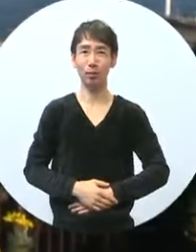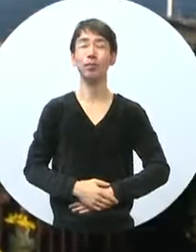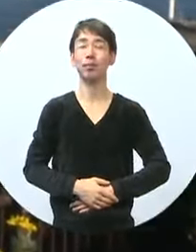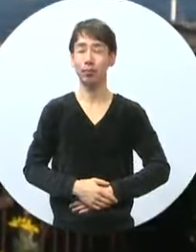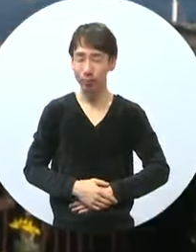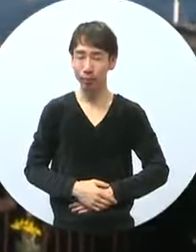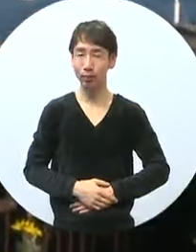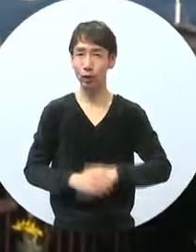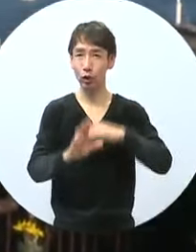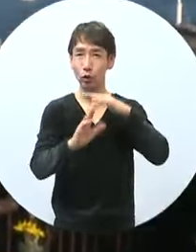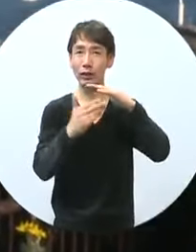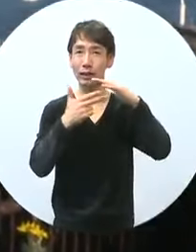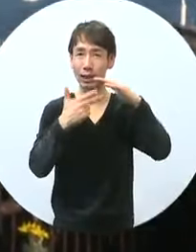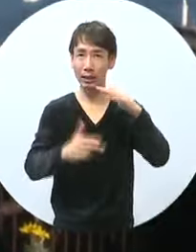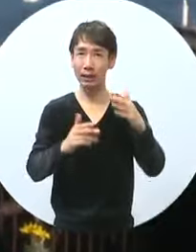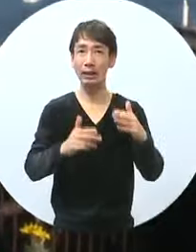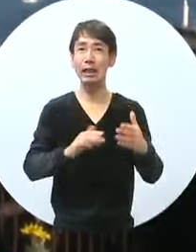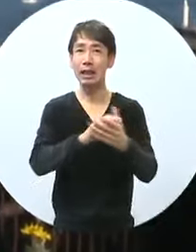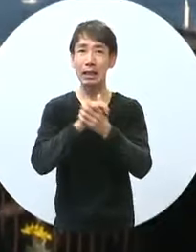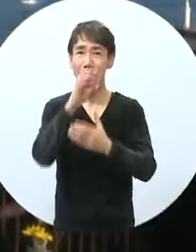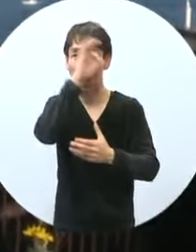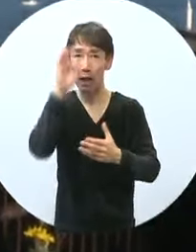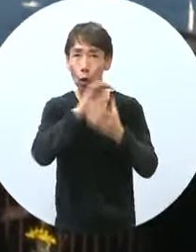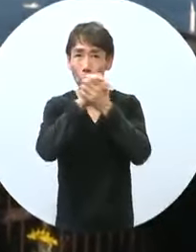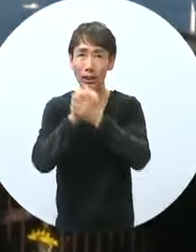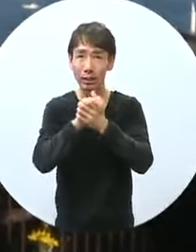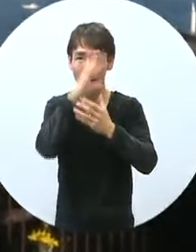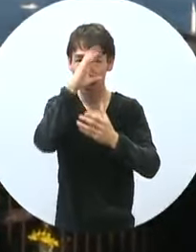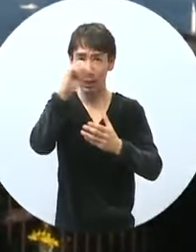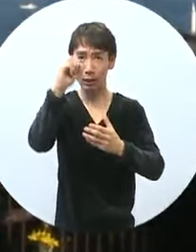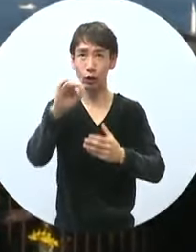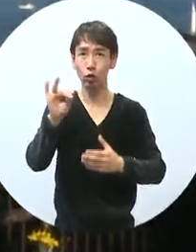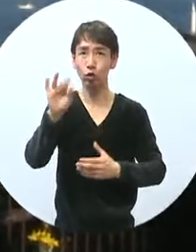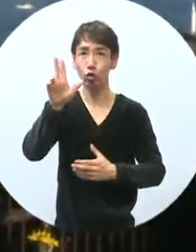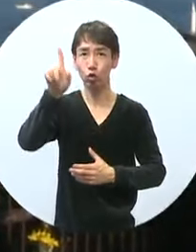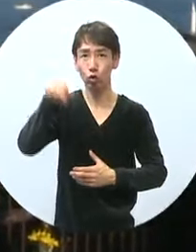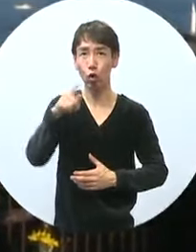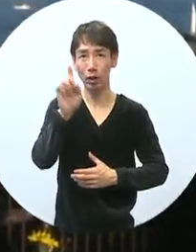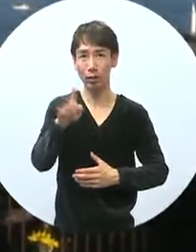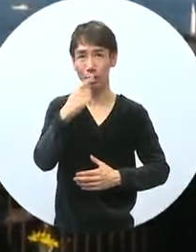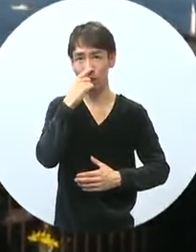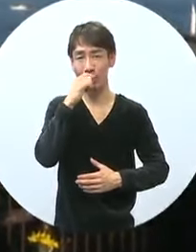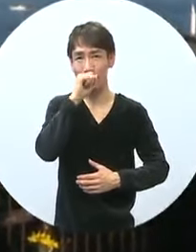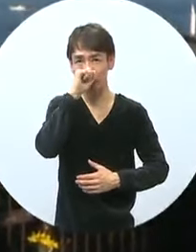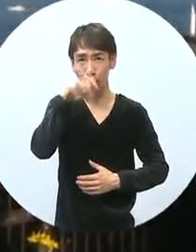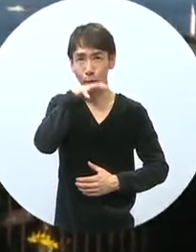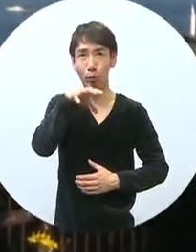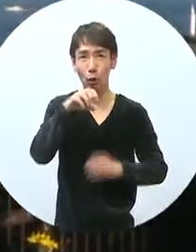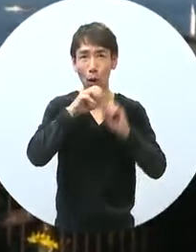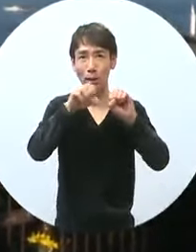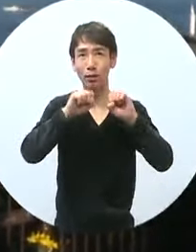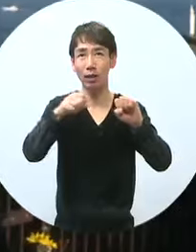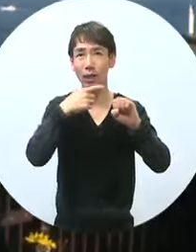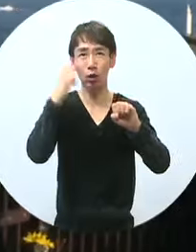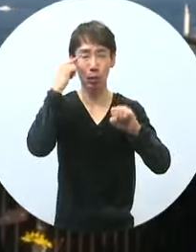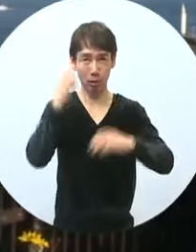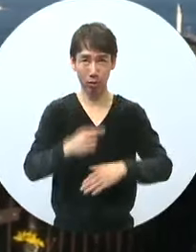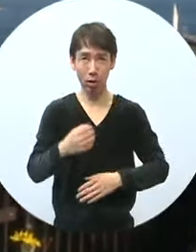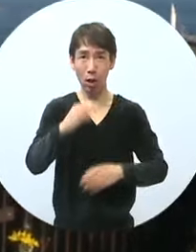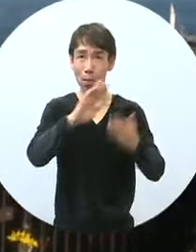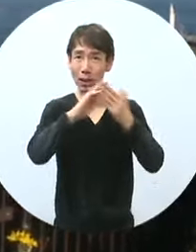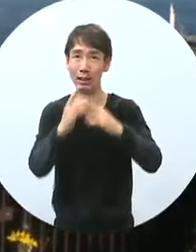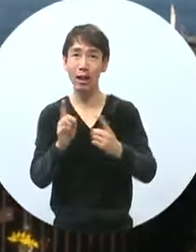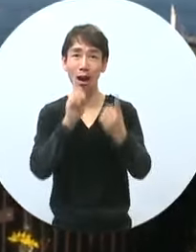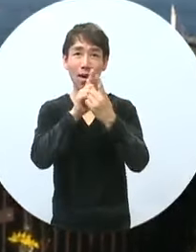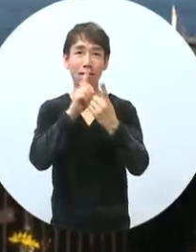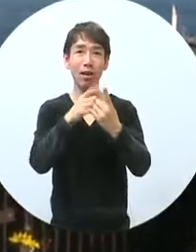ね、藤沢観光親善大使の鶴田武史でございました。これからも藤沢のいいところどんどんアピールしていきたいと思います。街で見かけたら